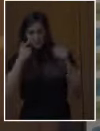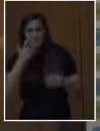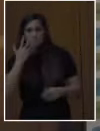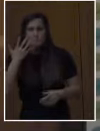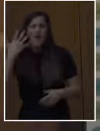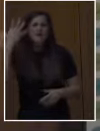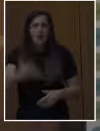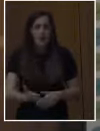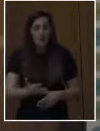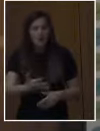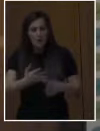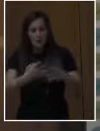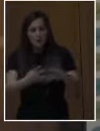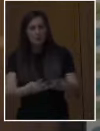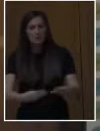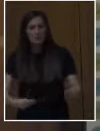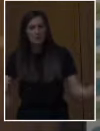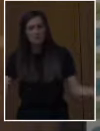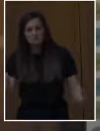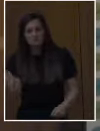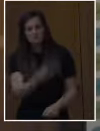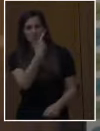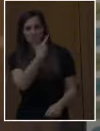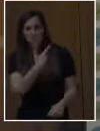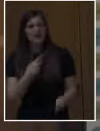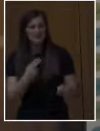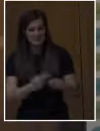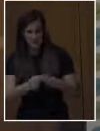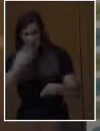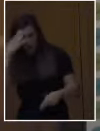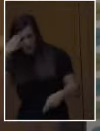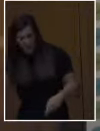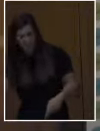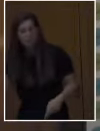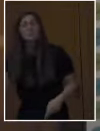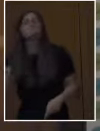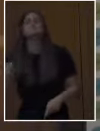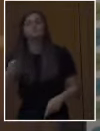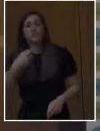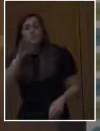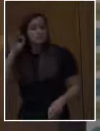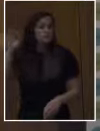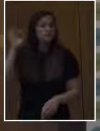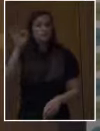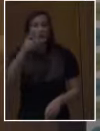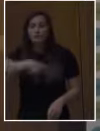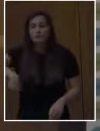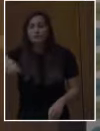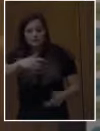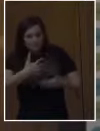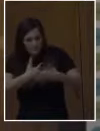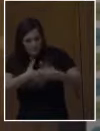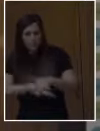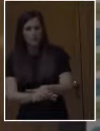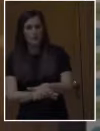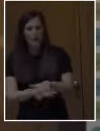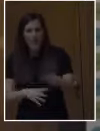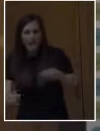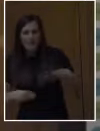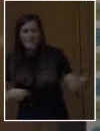λοιπόν δεν είναι να μπορείτε να αποστηθήσετε, να απομνημονεύσετε. Το ζητούμενο είναι να μπορείτε να έχετε προσαρμοστικότητα. Να μπορείτε